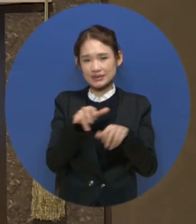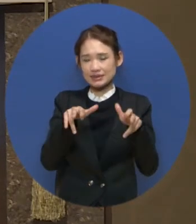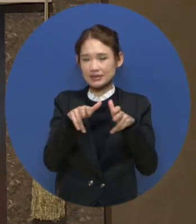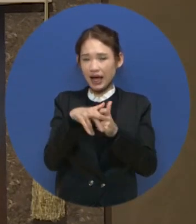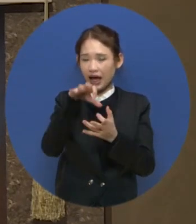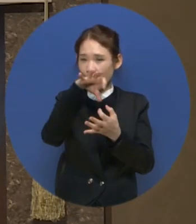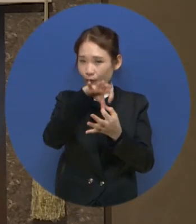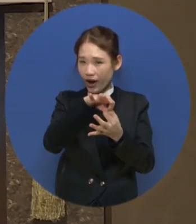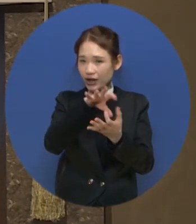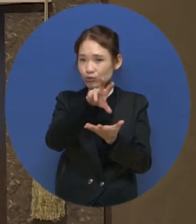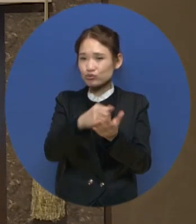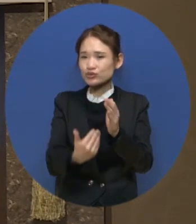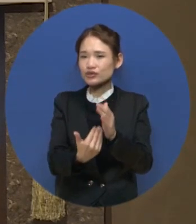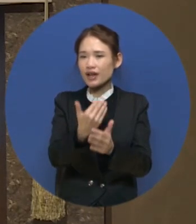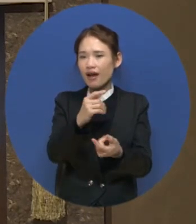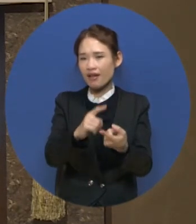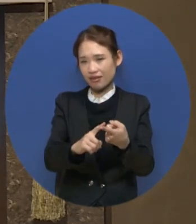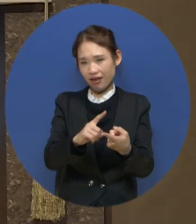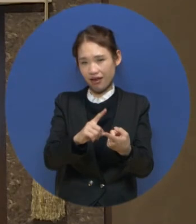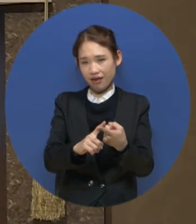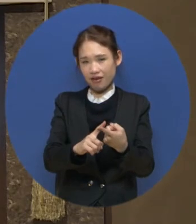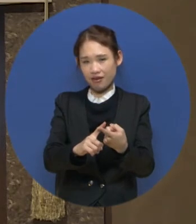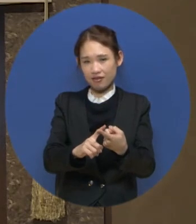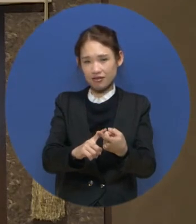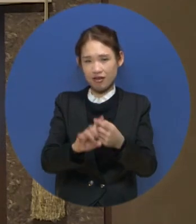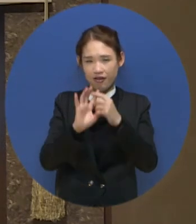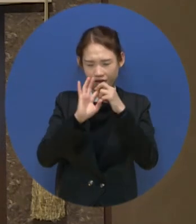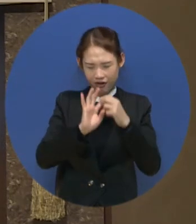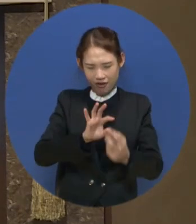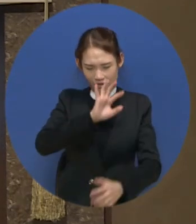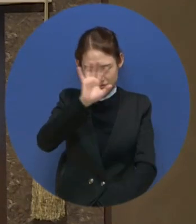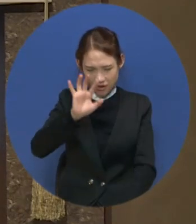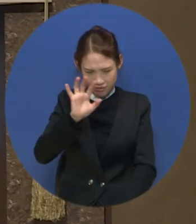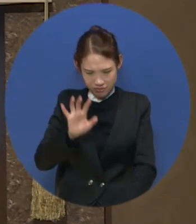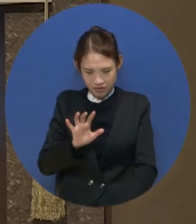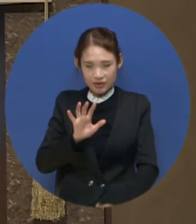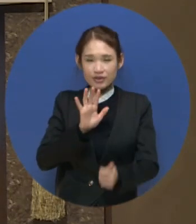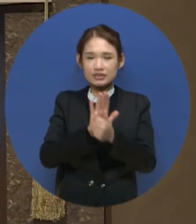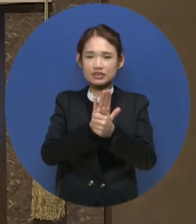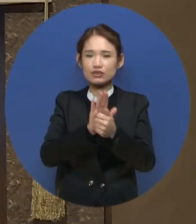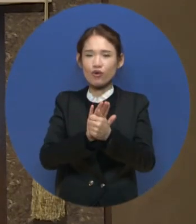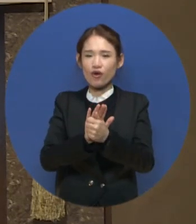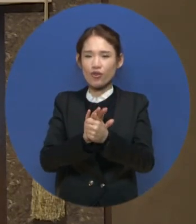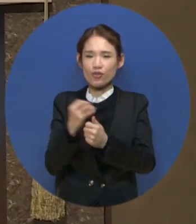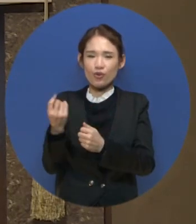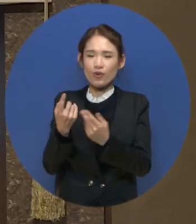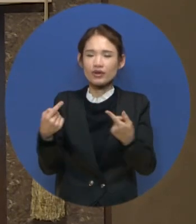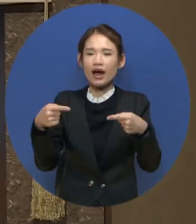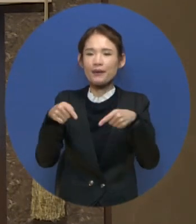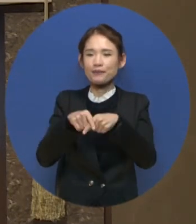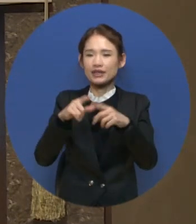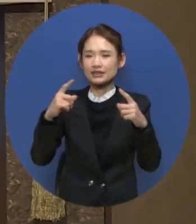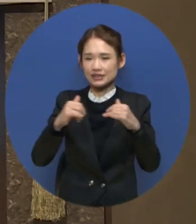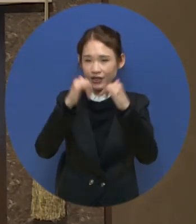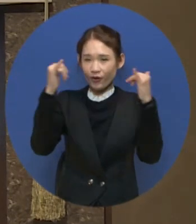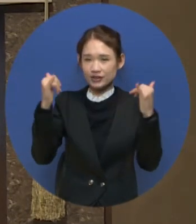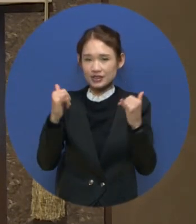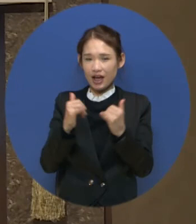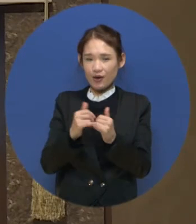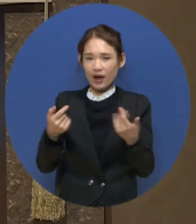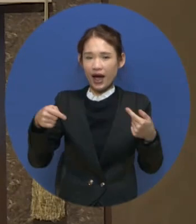문제에 관해서도 이렇게 상시적으로 이렇게 지원할 수 있고 또 더불어서 지역사회와